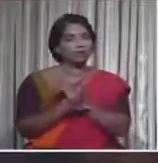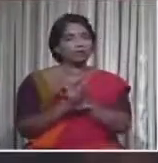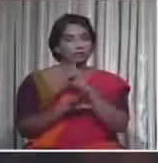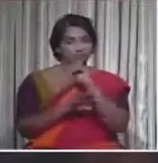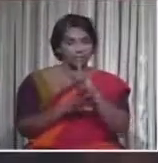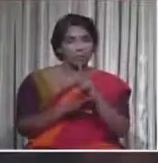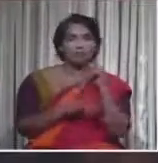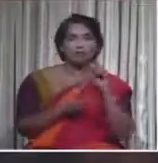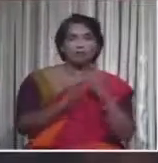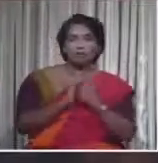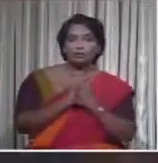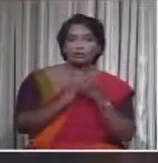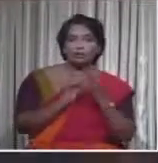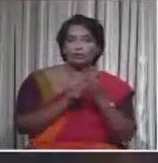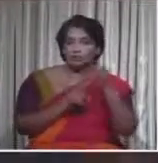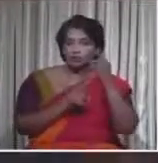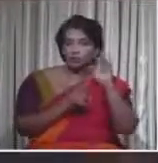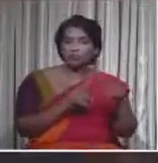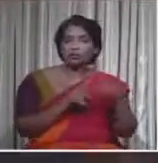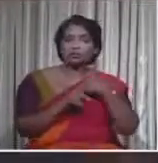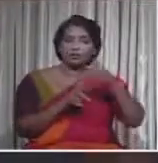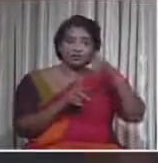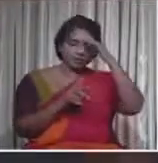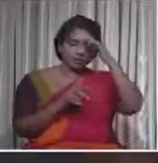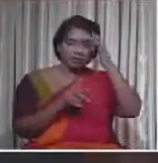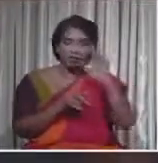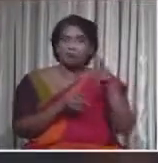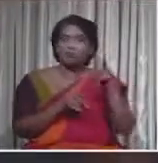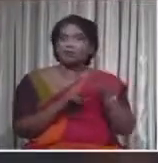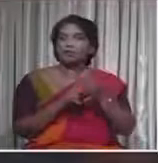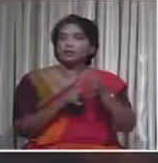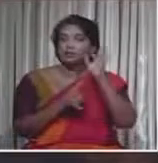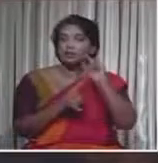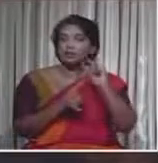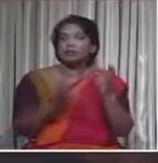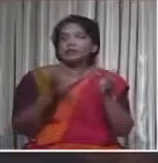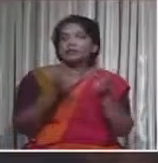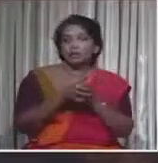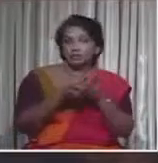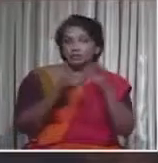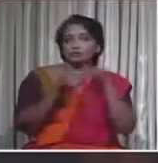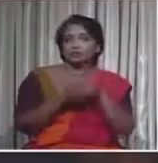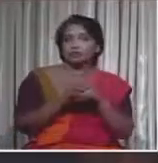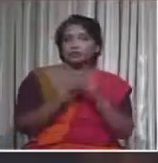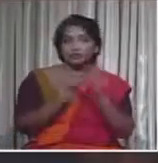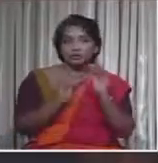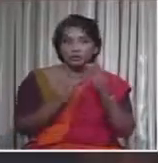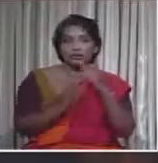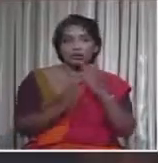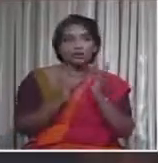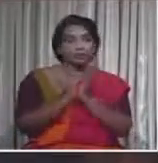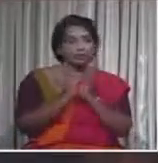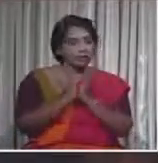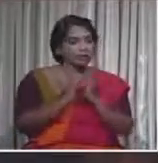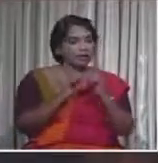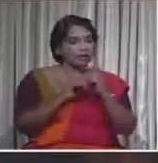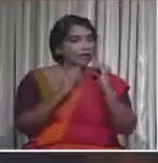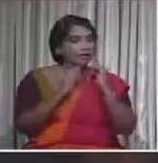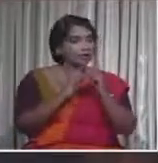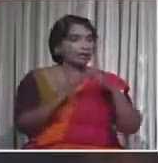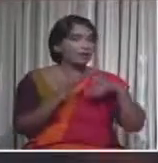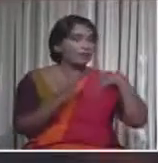කරේ අතිගරු ජනාධිපතිතුමාගේ නායකත්වයෙන් ජනාධිපති කාර්යසාධක බලකායක් ඇති කරලා වනජීවි අමාත්‍යාංශයක